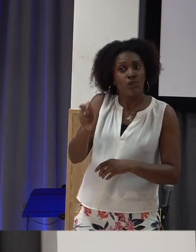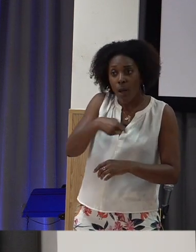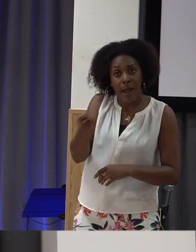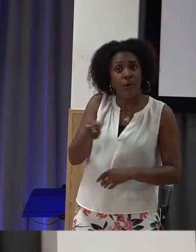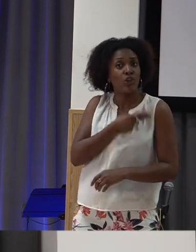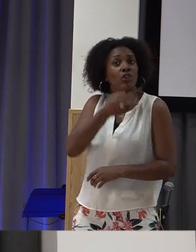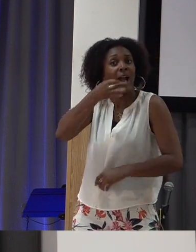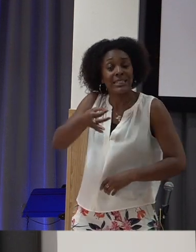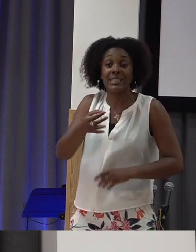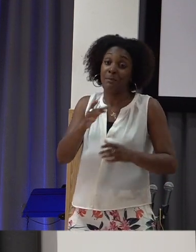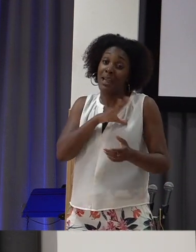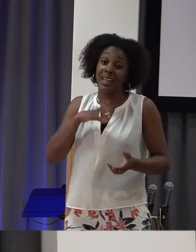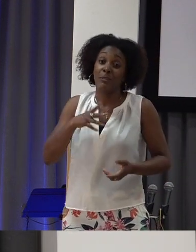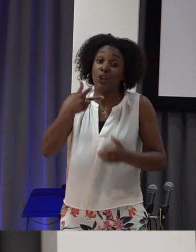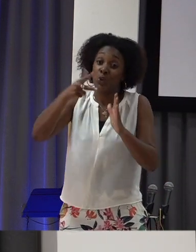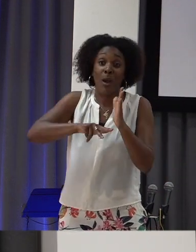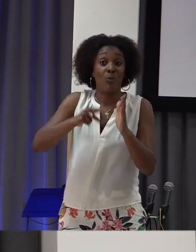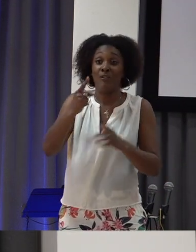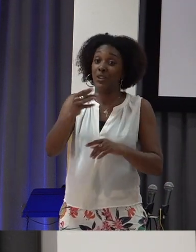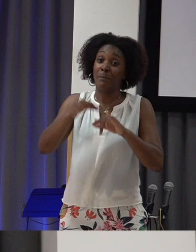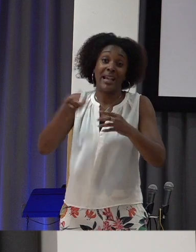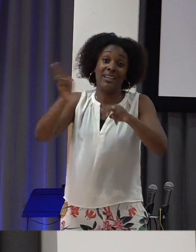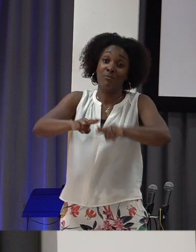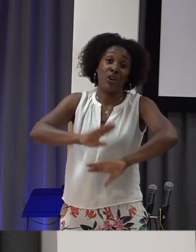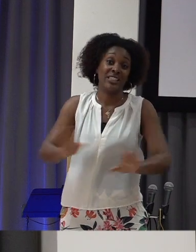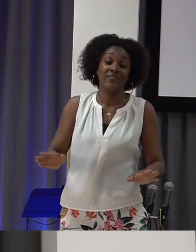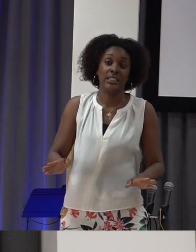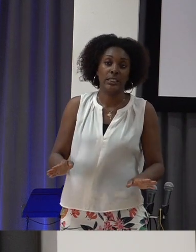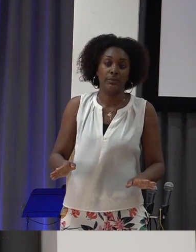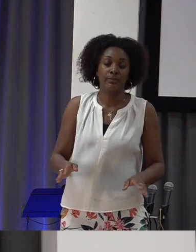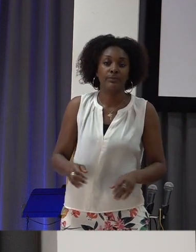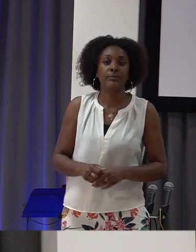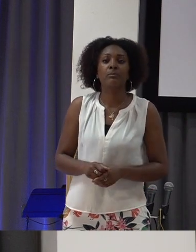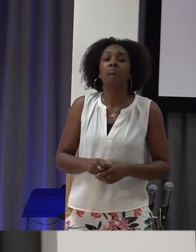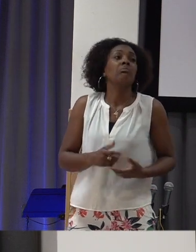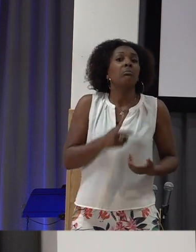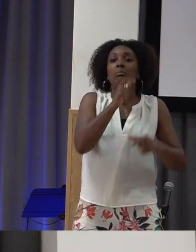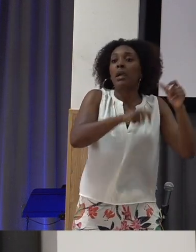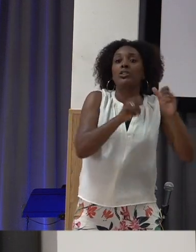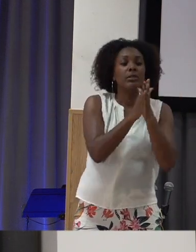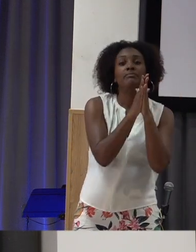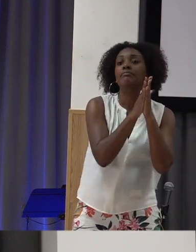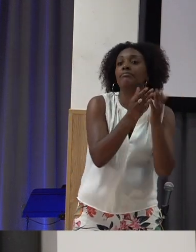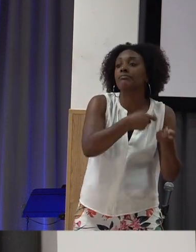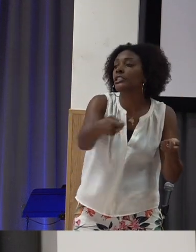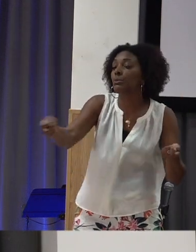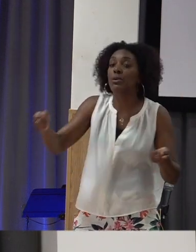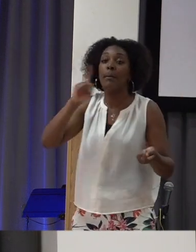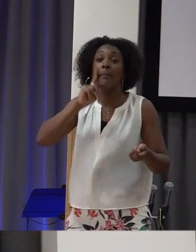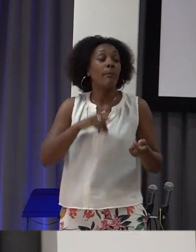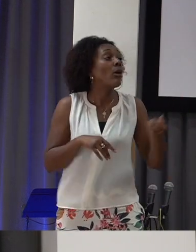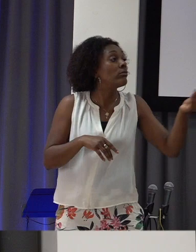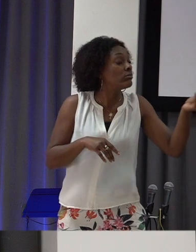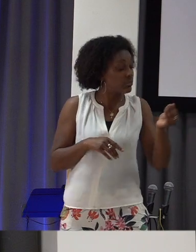sera plus là. On lui a donné un tract pour aller rue de la Cour des Noux, et ce tract, il a